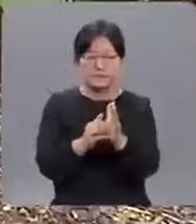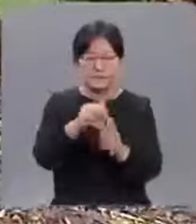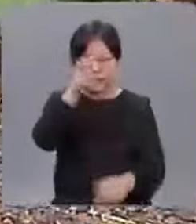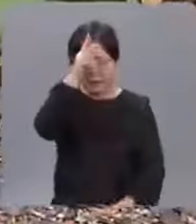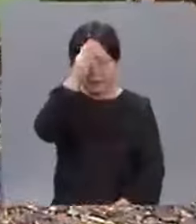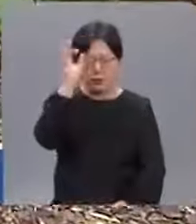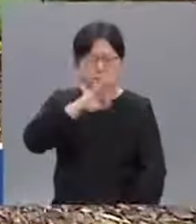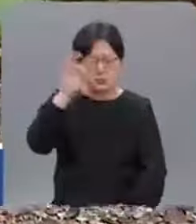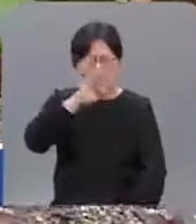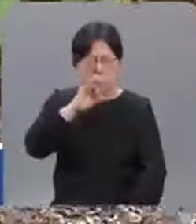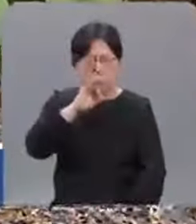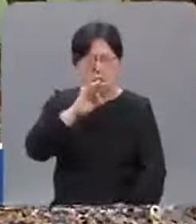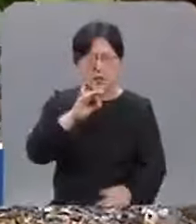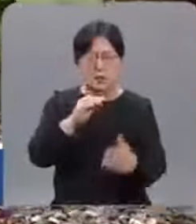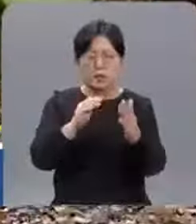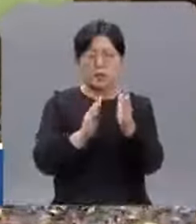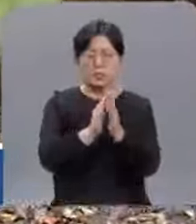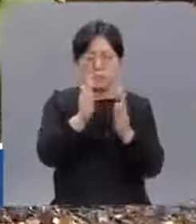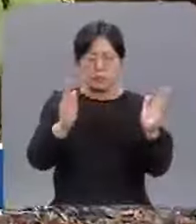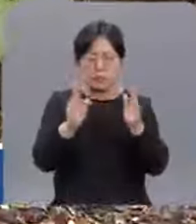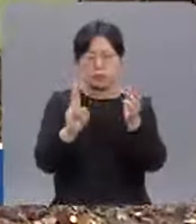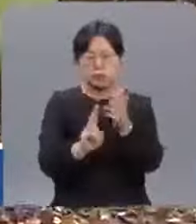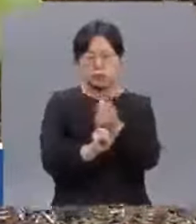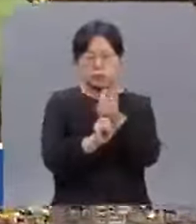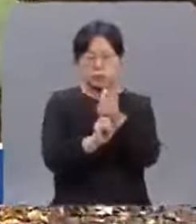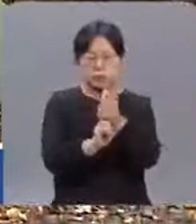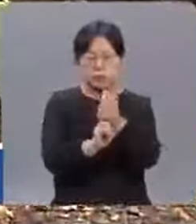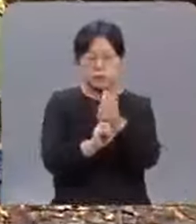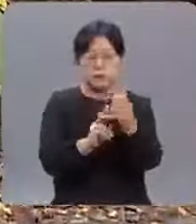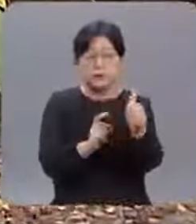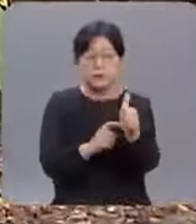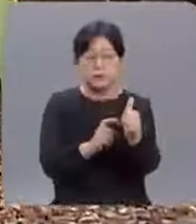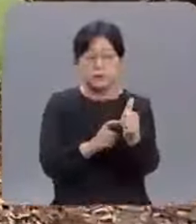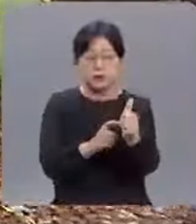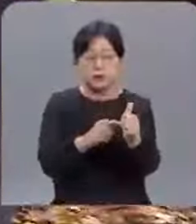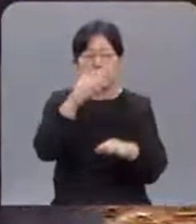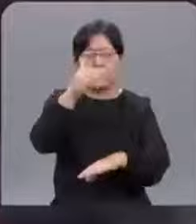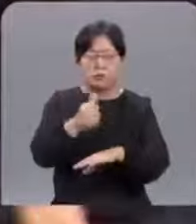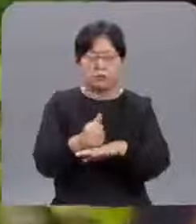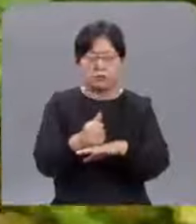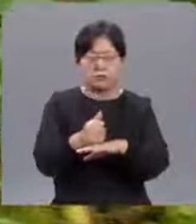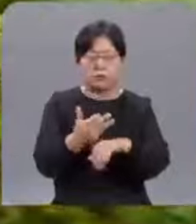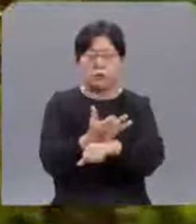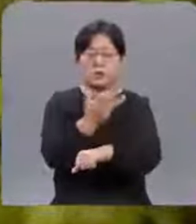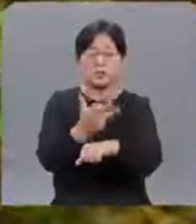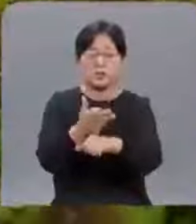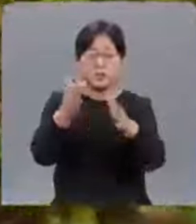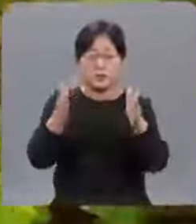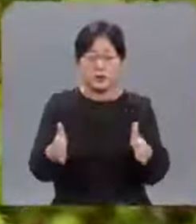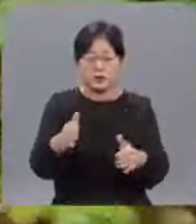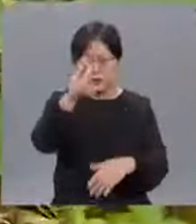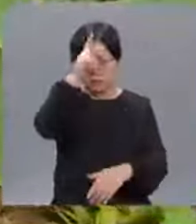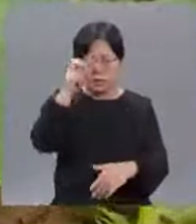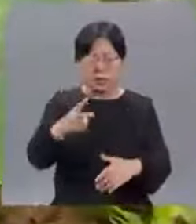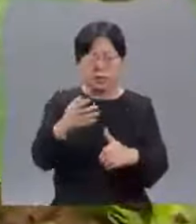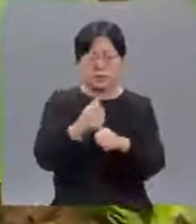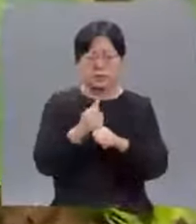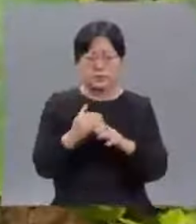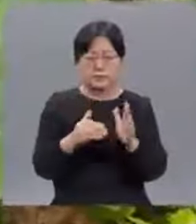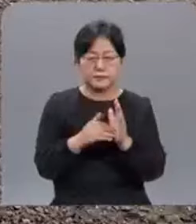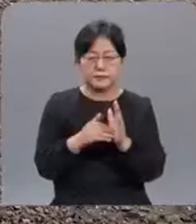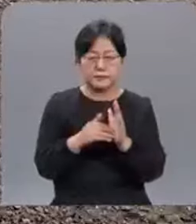경찰 수색을 피해 이곳 수풀 더미에 몸을 숨기고 있던 해당 남성은도 시간만에 경찰에